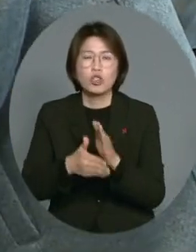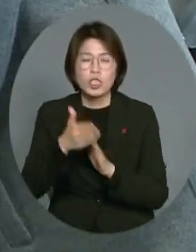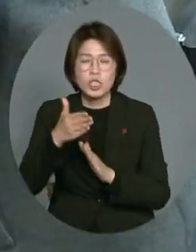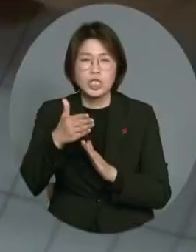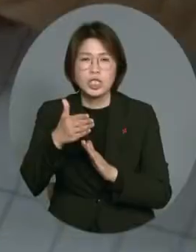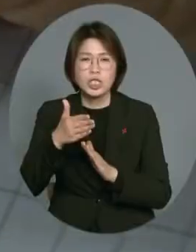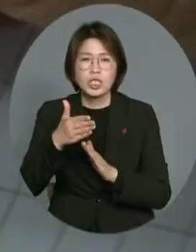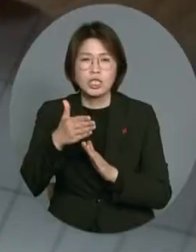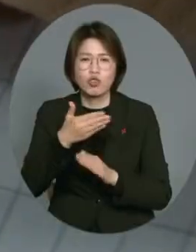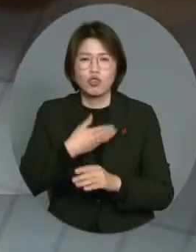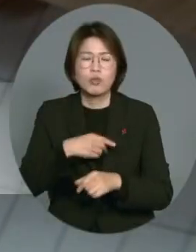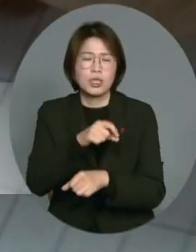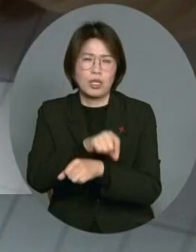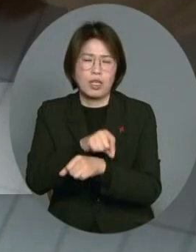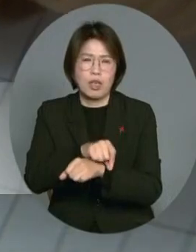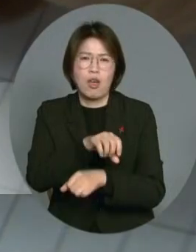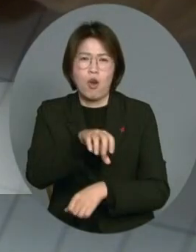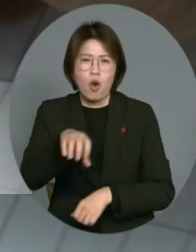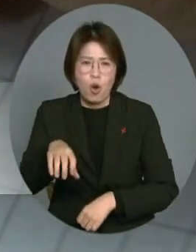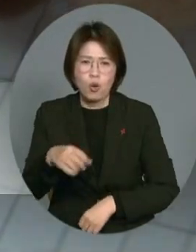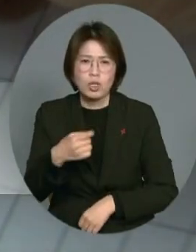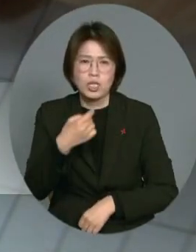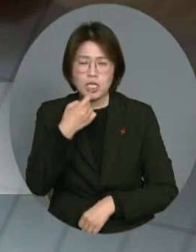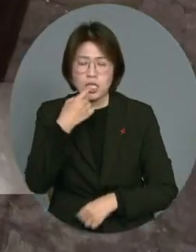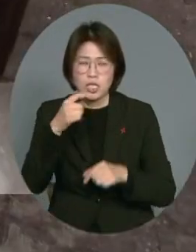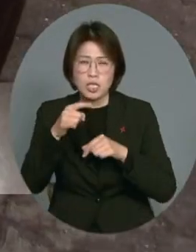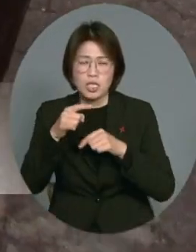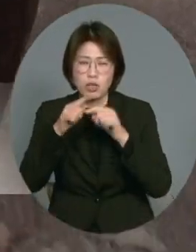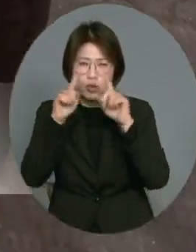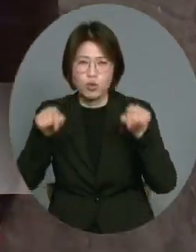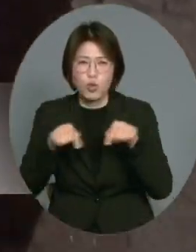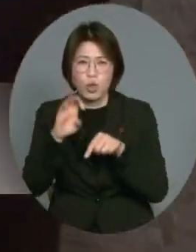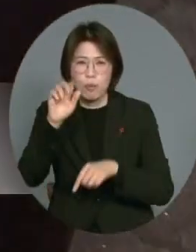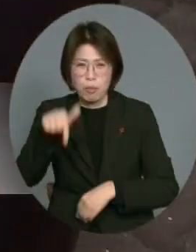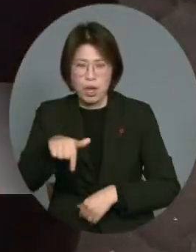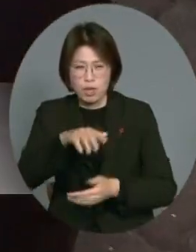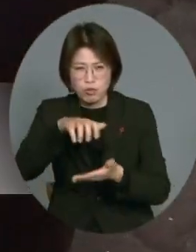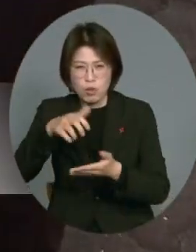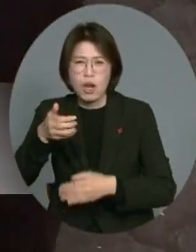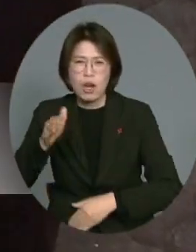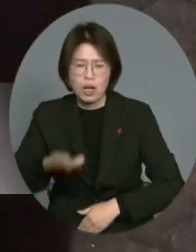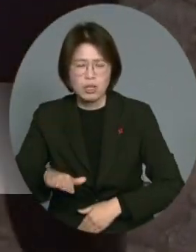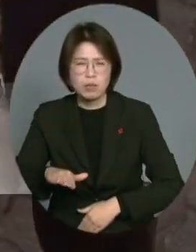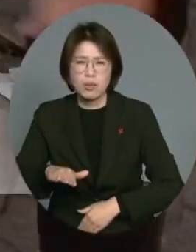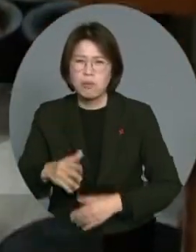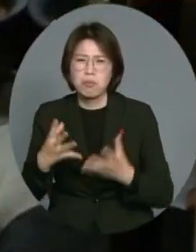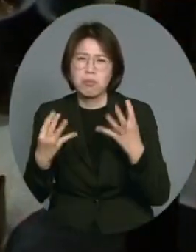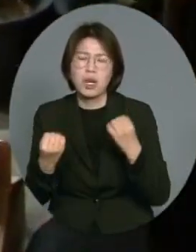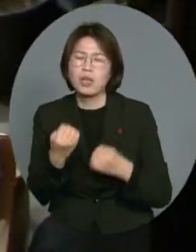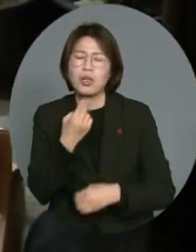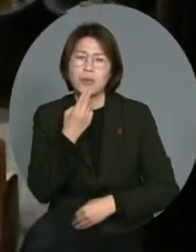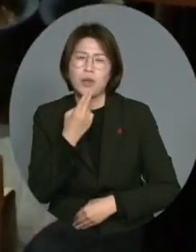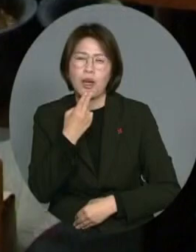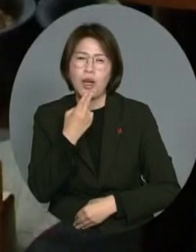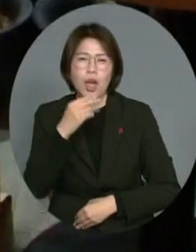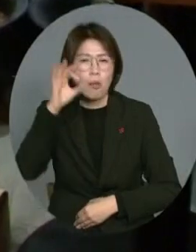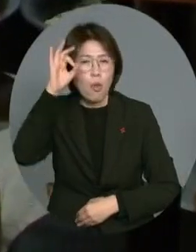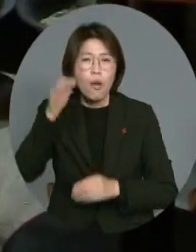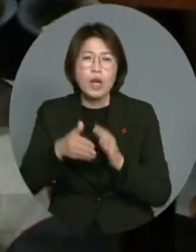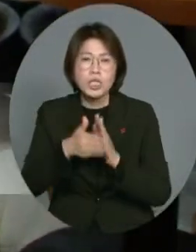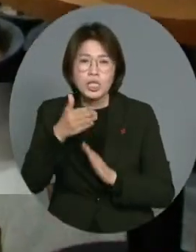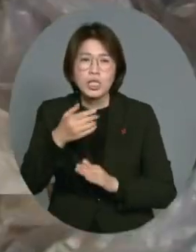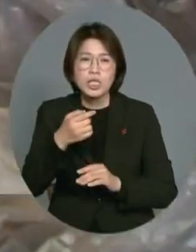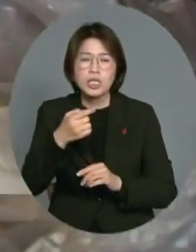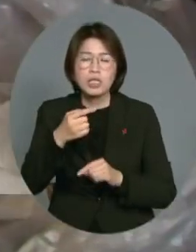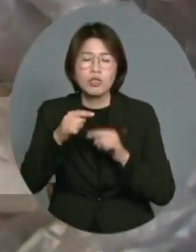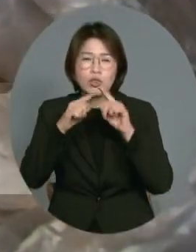지역 읍면동 주민센터에서 종이팩을 수거하고 있는데 실제 참여율은 매우 저조합니다. 심지어 포항시는